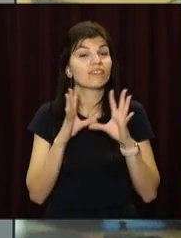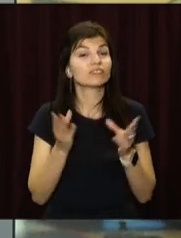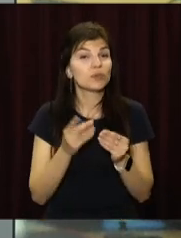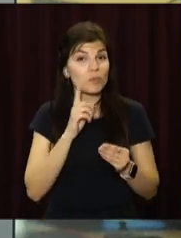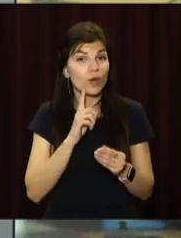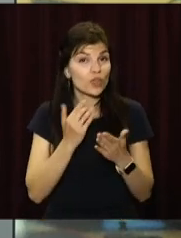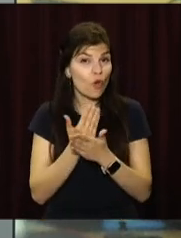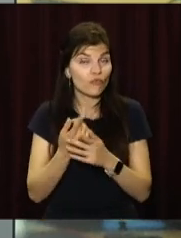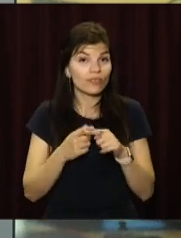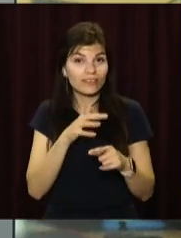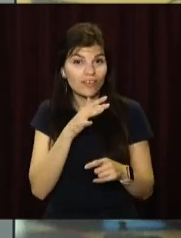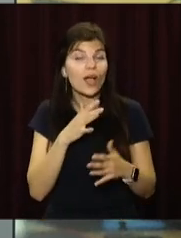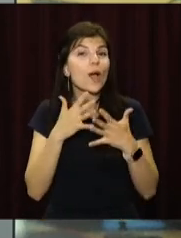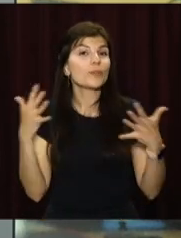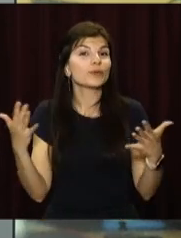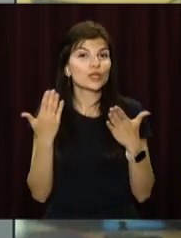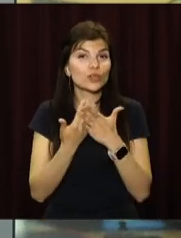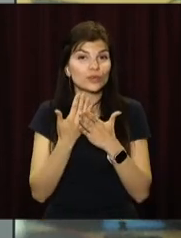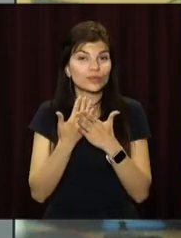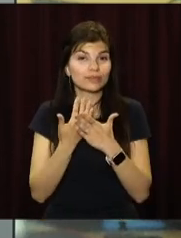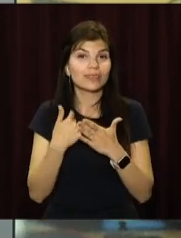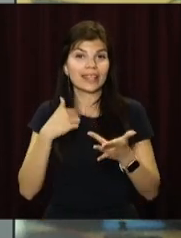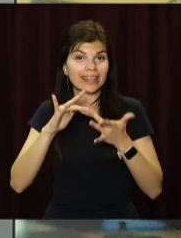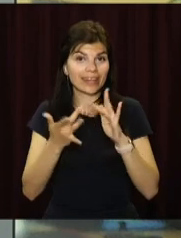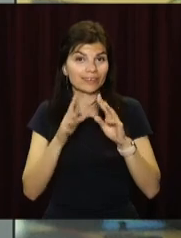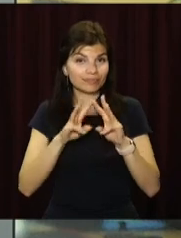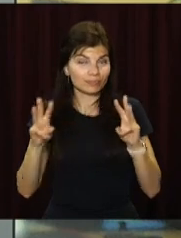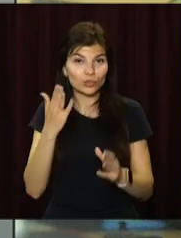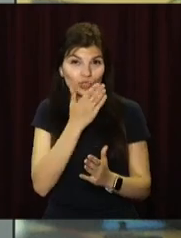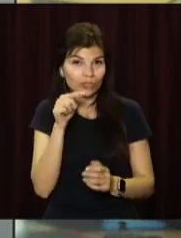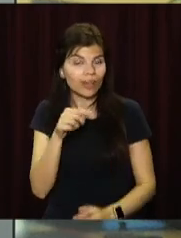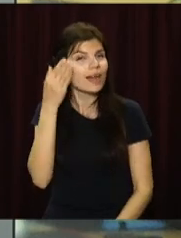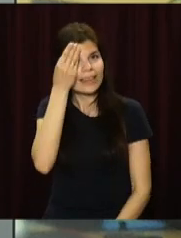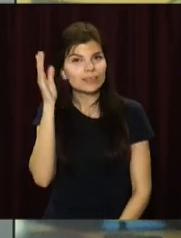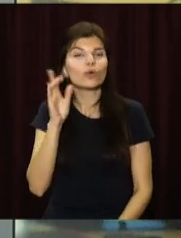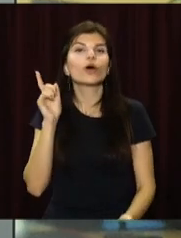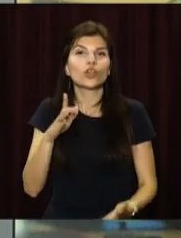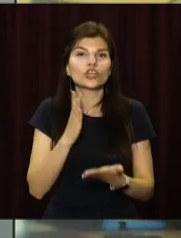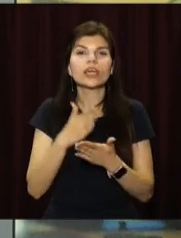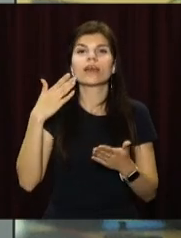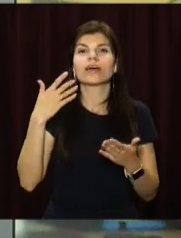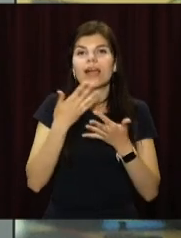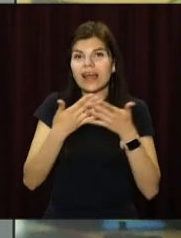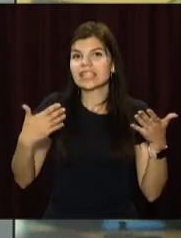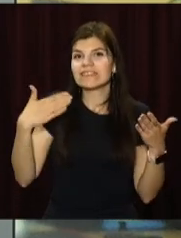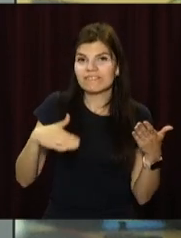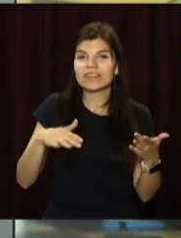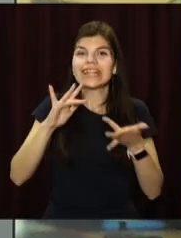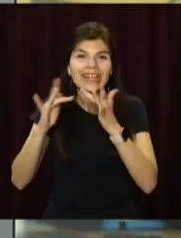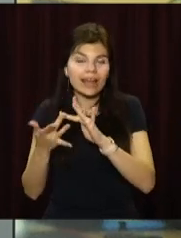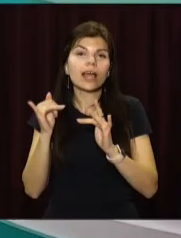що новини на цю годину. Більше читайте на нашому сайті opentv.media. Не забувайте про сюжети в соціальних мережах та